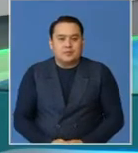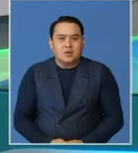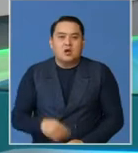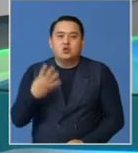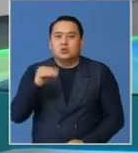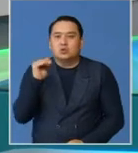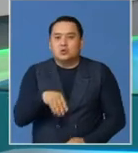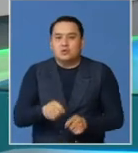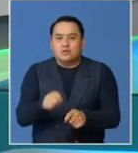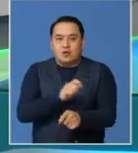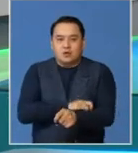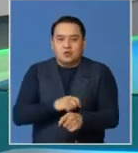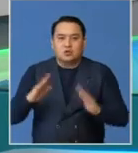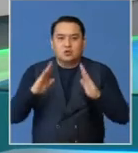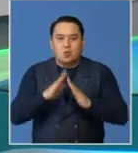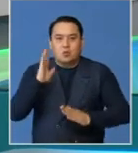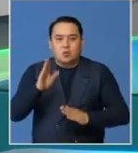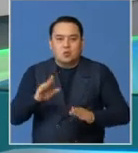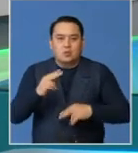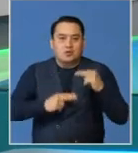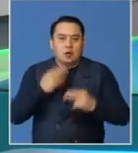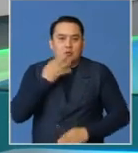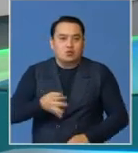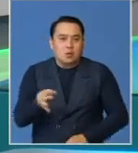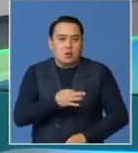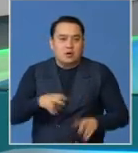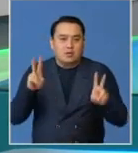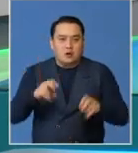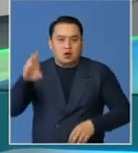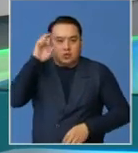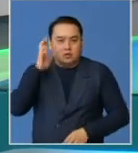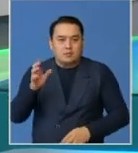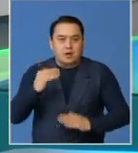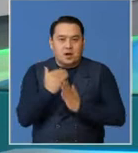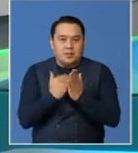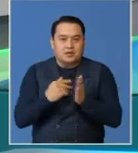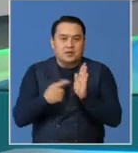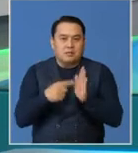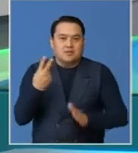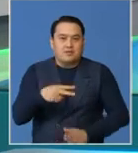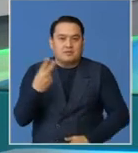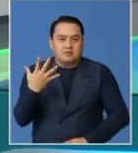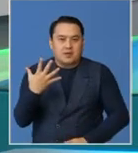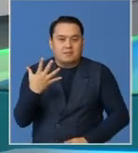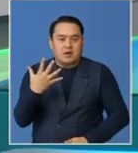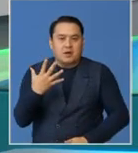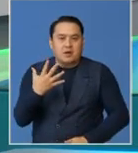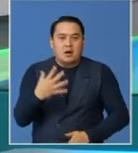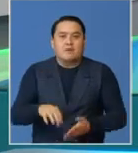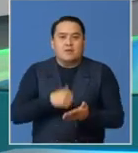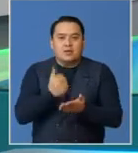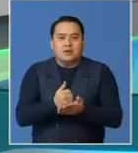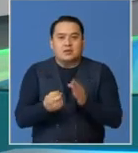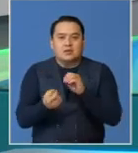Около 4000 квадратных метров жилья будет построено в Алматинской области в рамках государственной программы 7-20-25. На